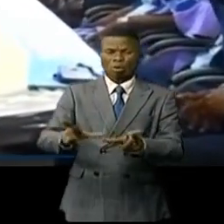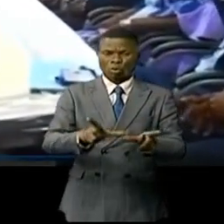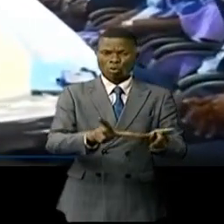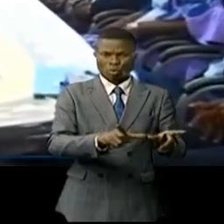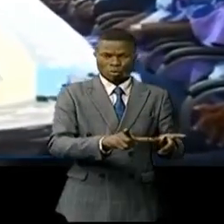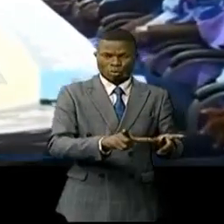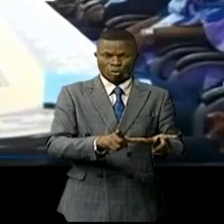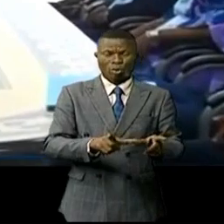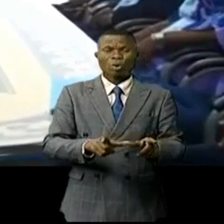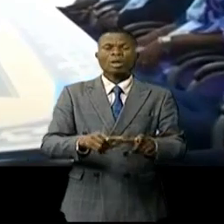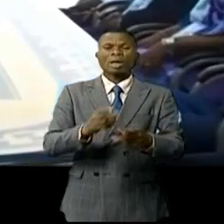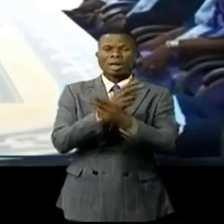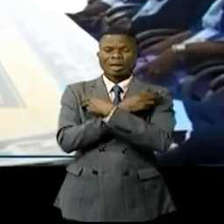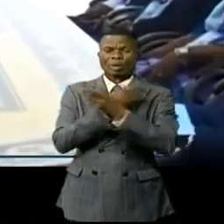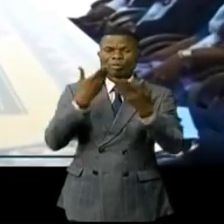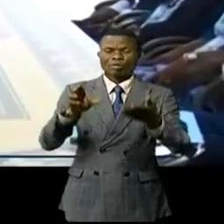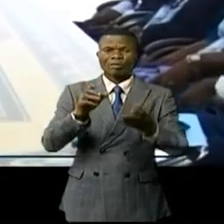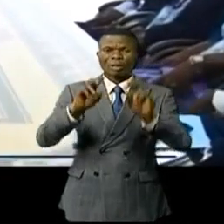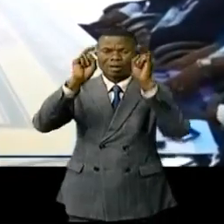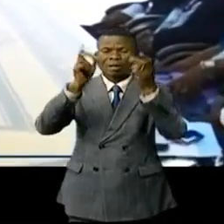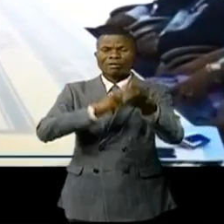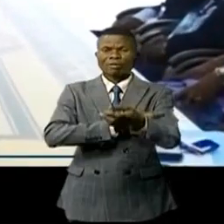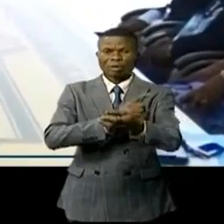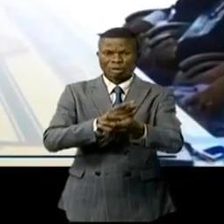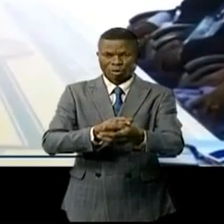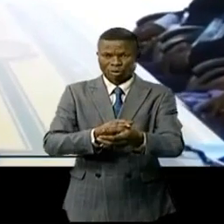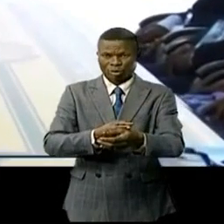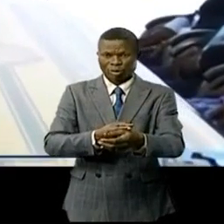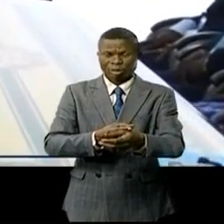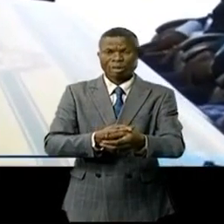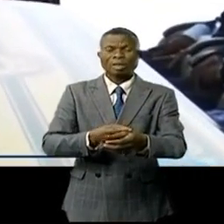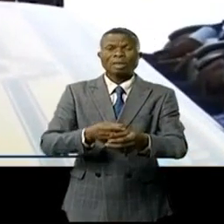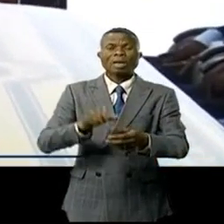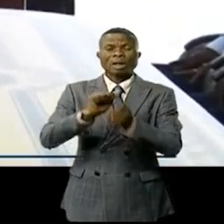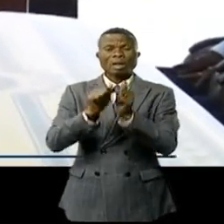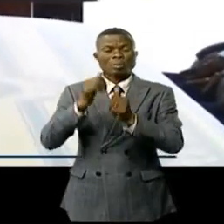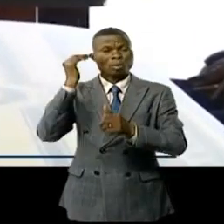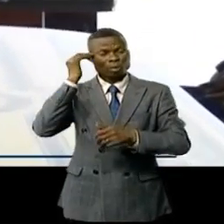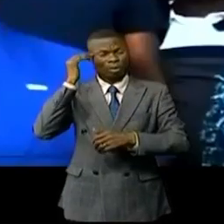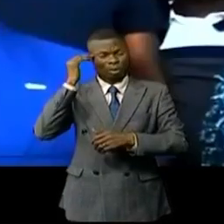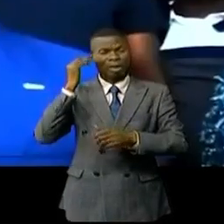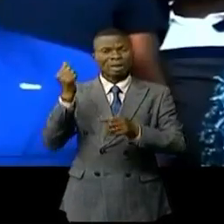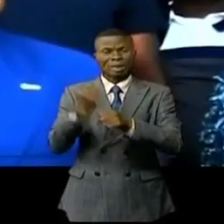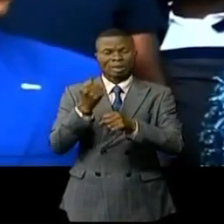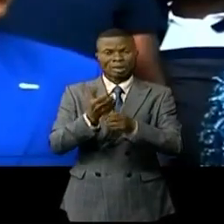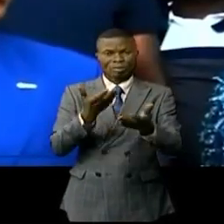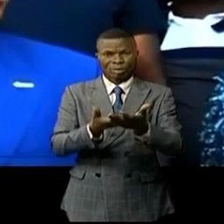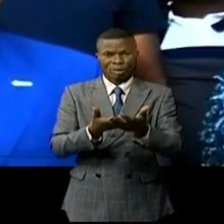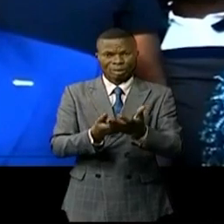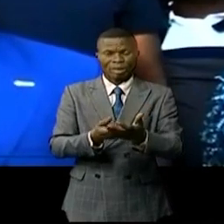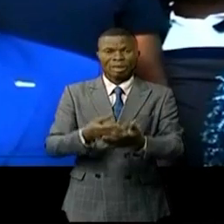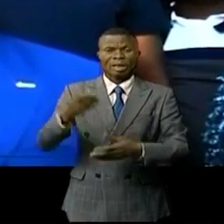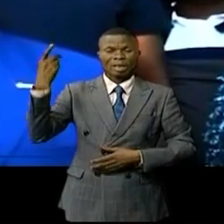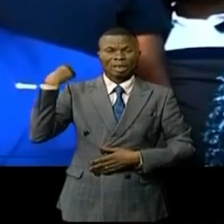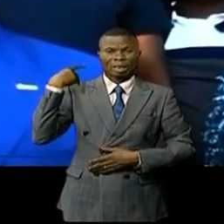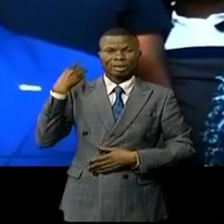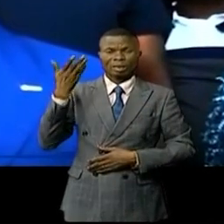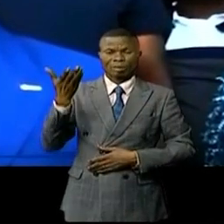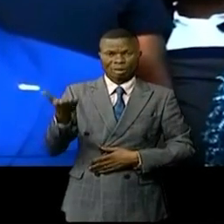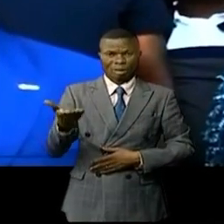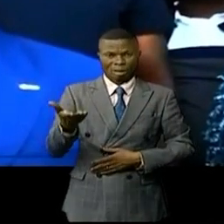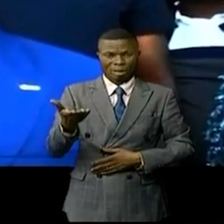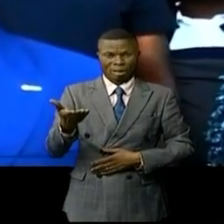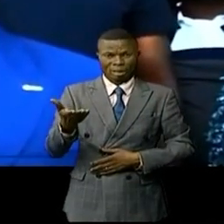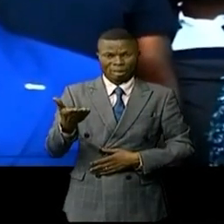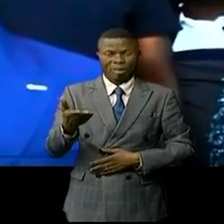boucle son séjour à Goma après les forums sur les sida dans le monde du travail. L'honorable Weber Machita